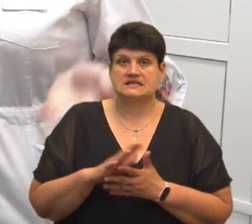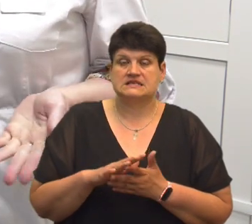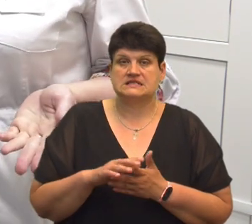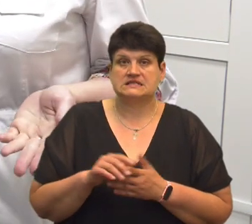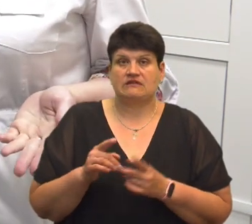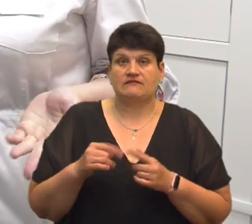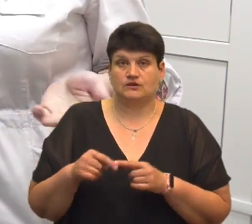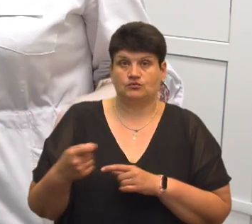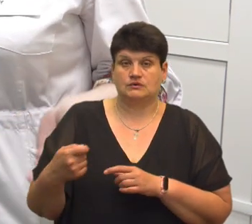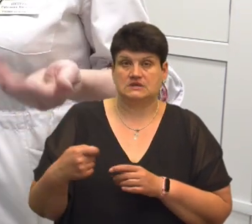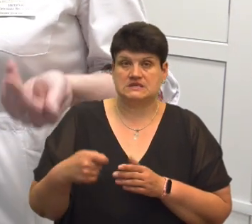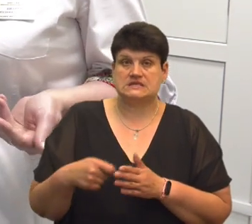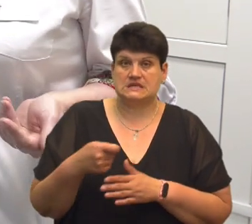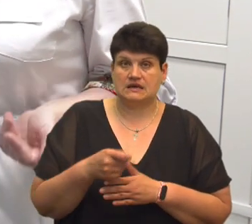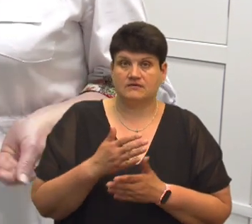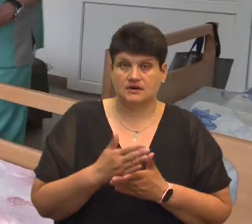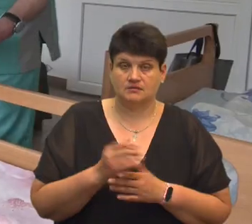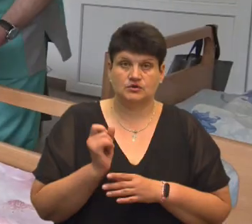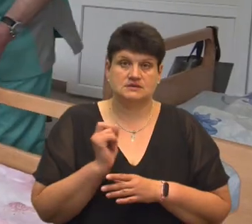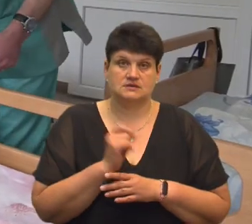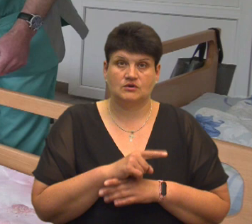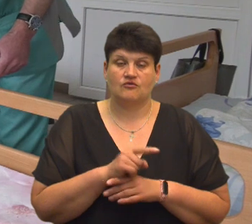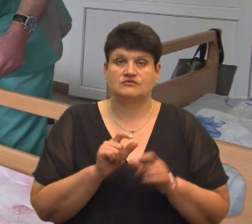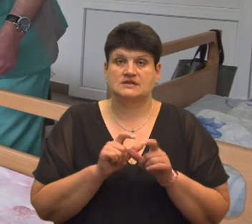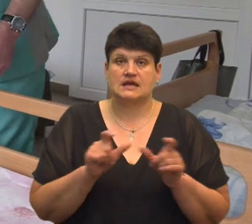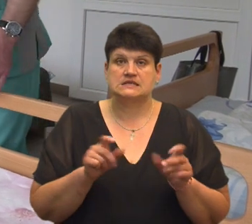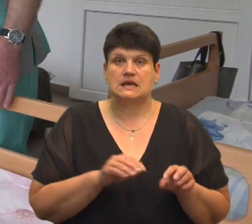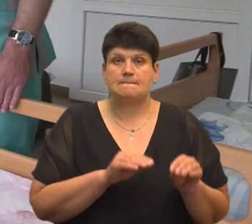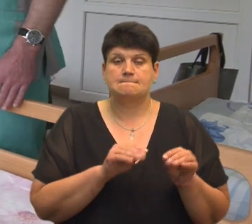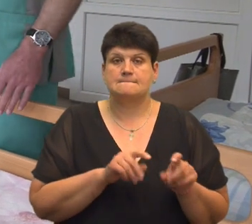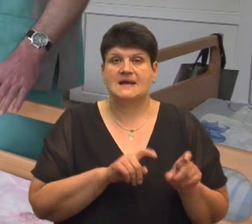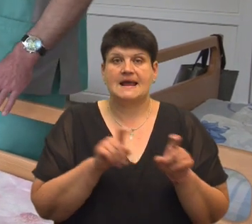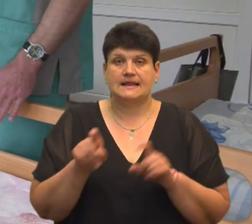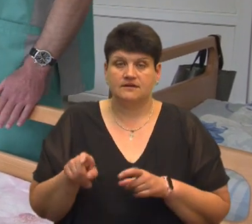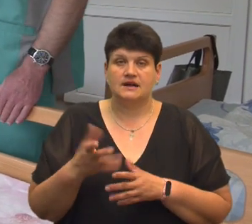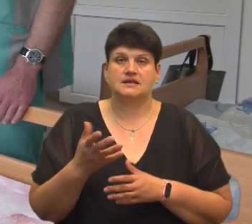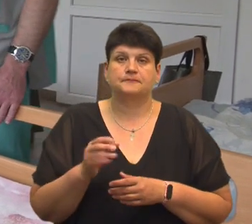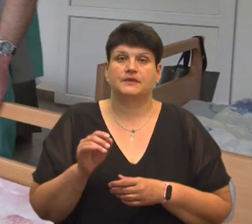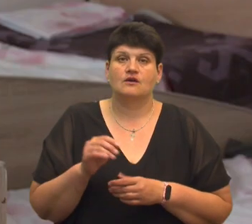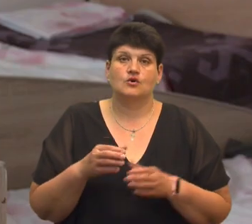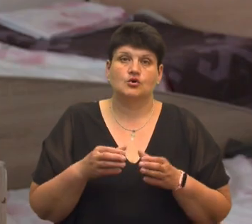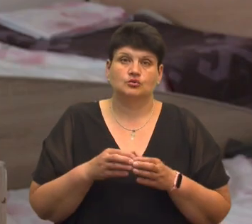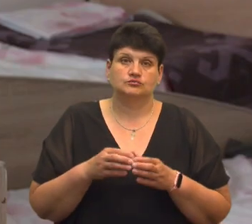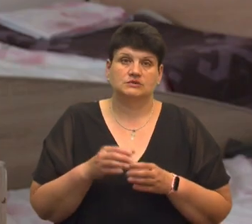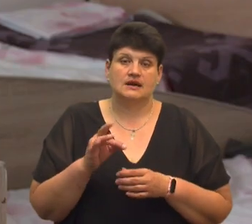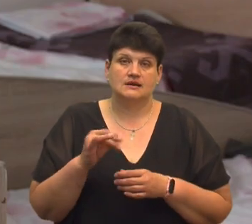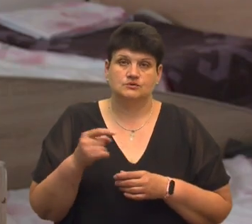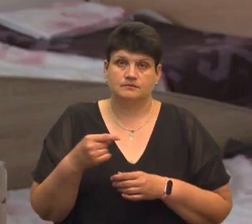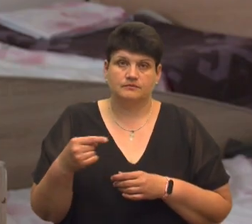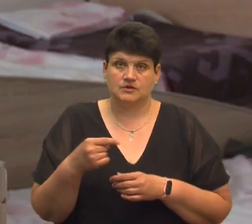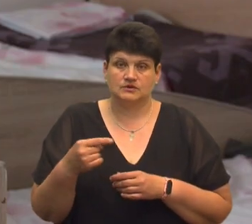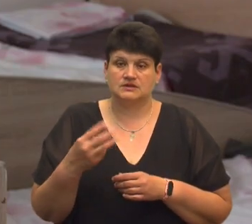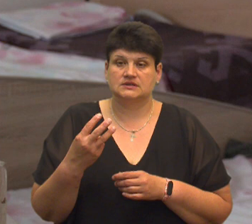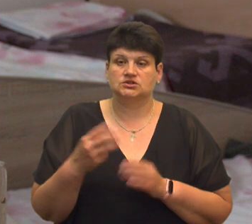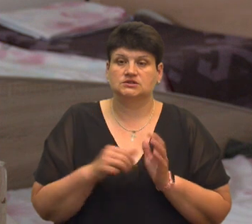тоді замовляємо в станції переливання. Замовляти кров третьої групи з резусом мінус довелося для 69-річної тернополянки